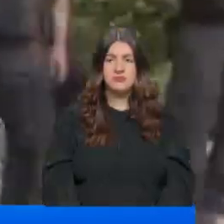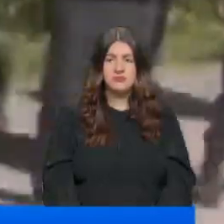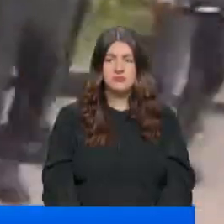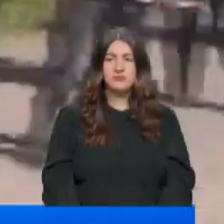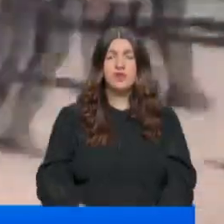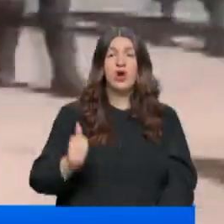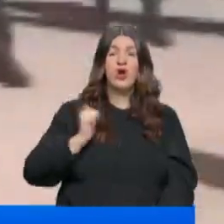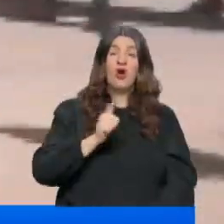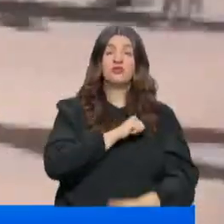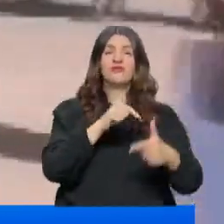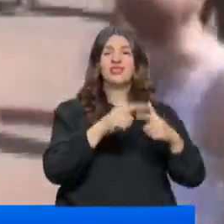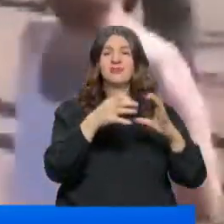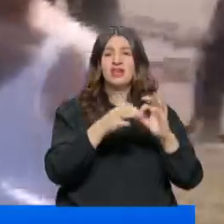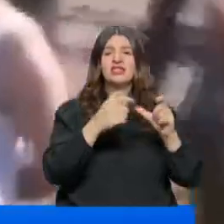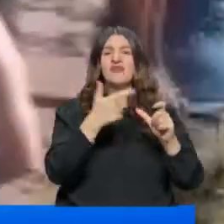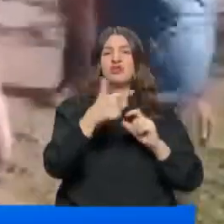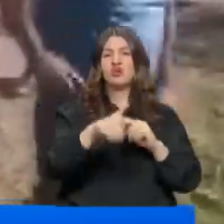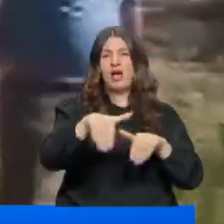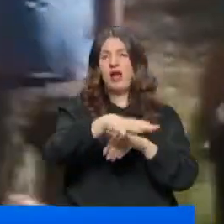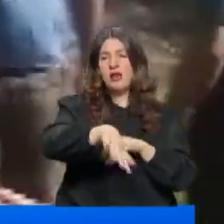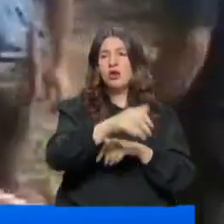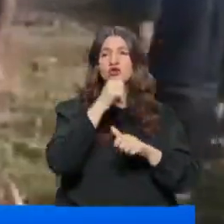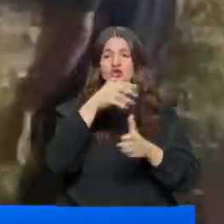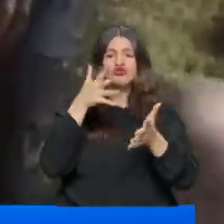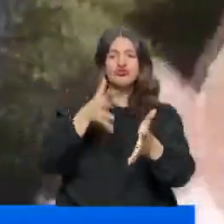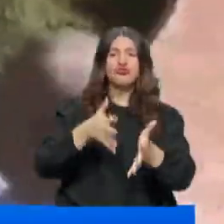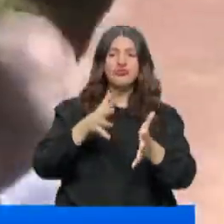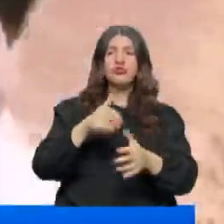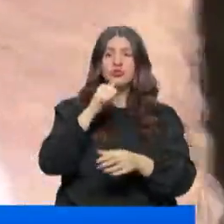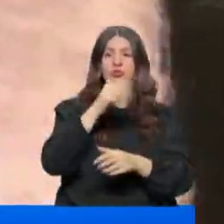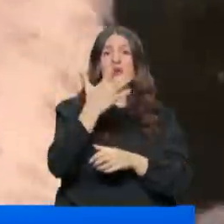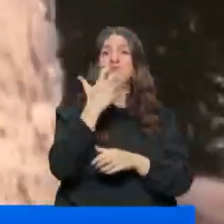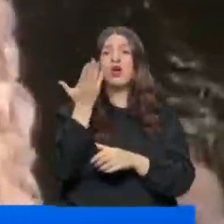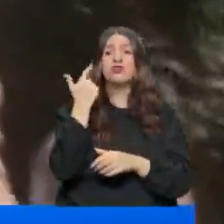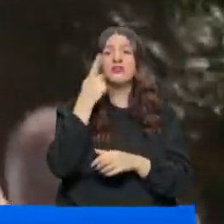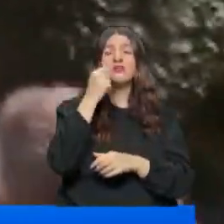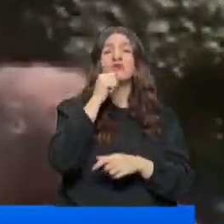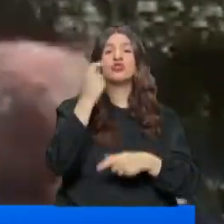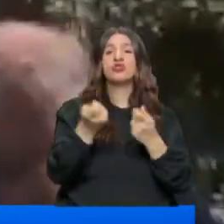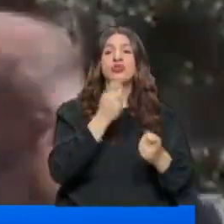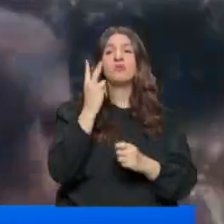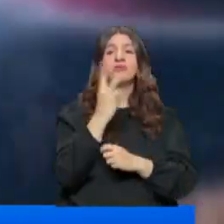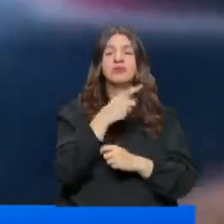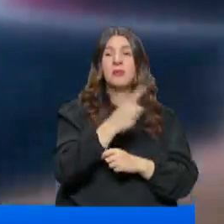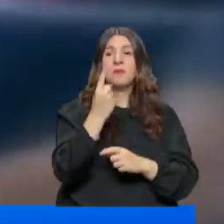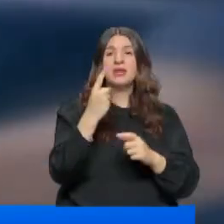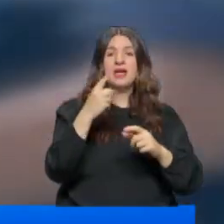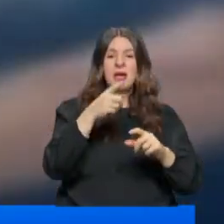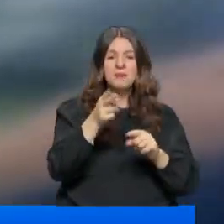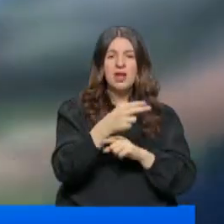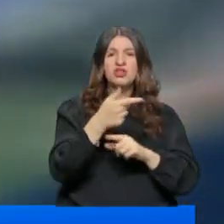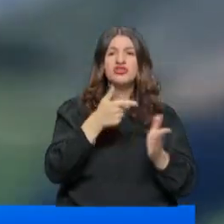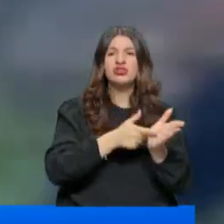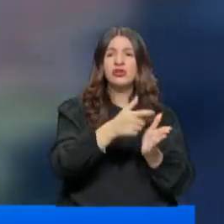Eziyet. Ordu Fatsa'ya bağlı Sefaköy mahallesinde akan kaynak suyu 5 yıl önce Devlet Su İşleri tarafından bir alabalık